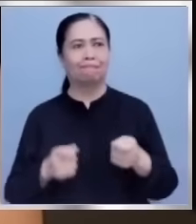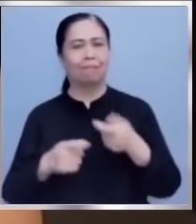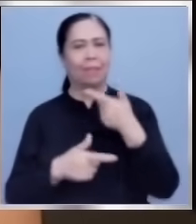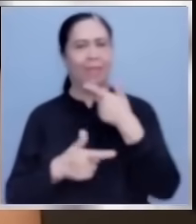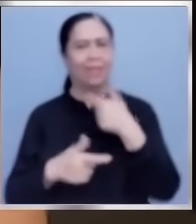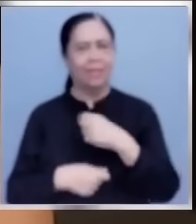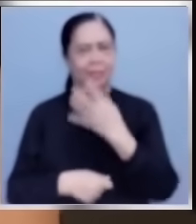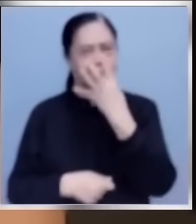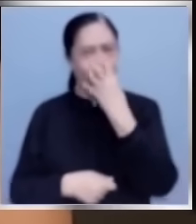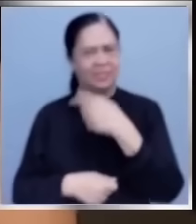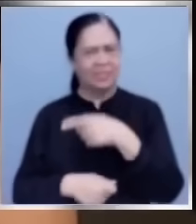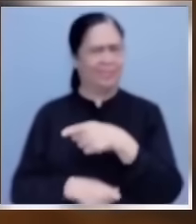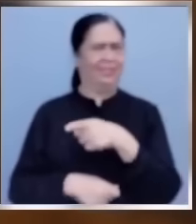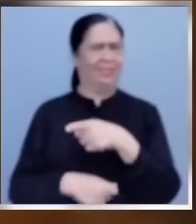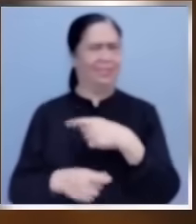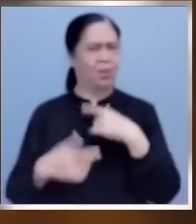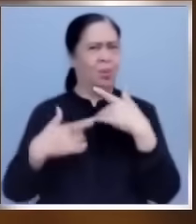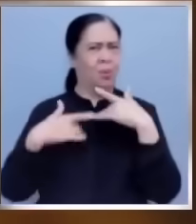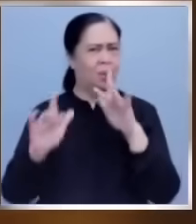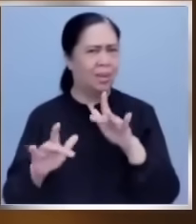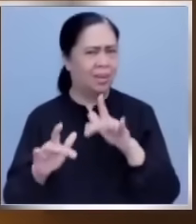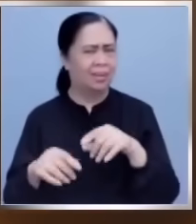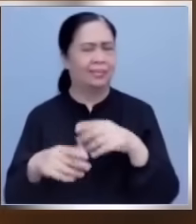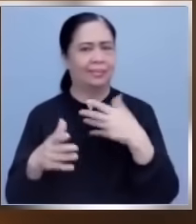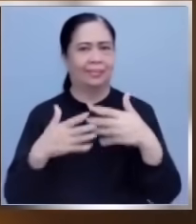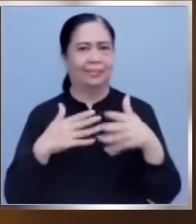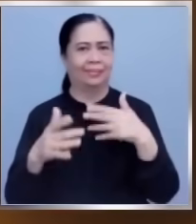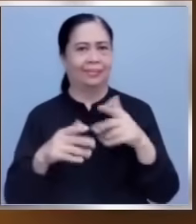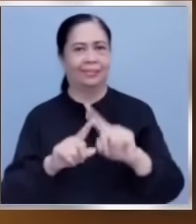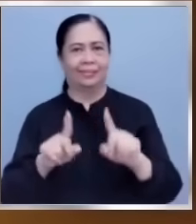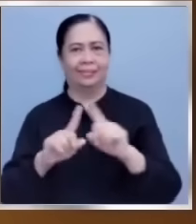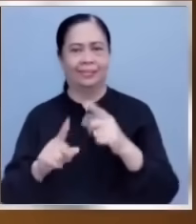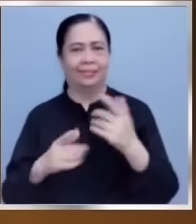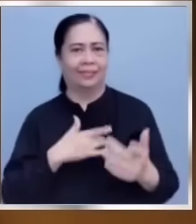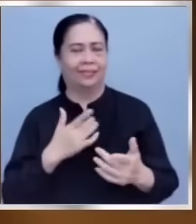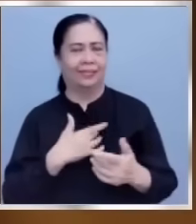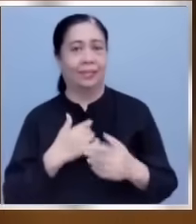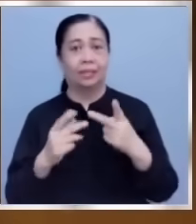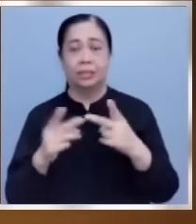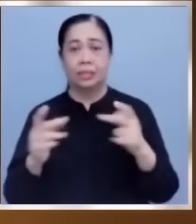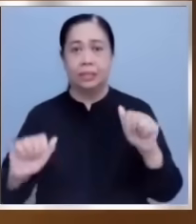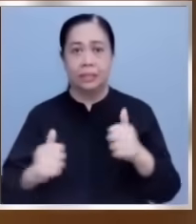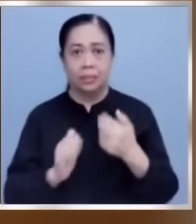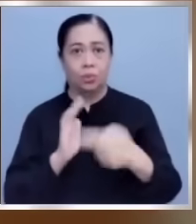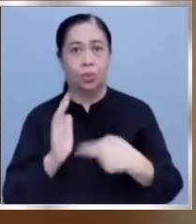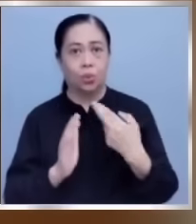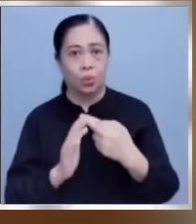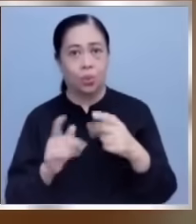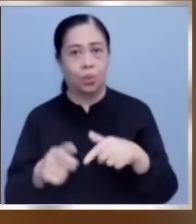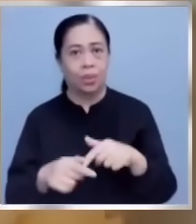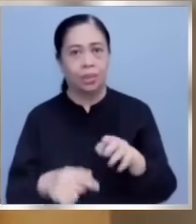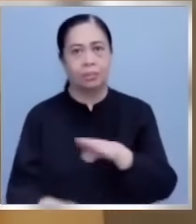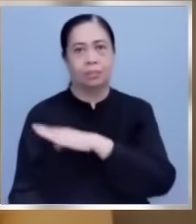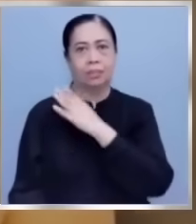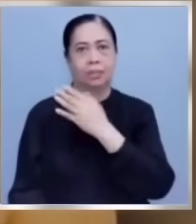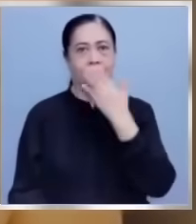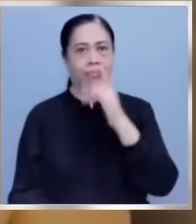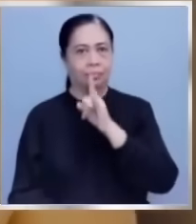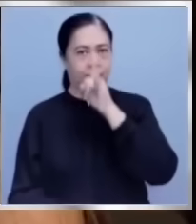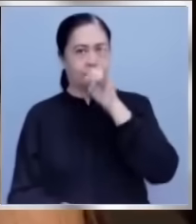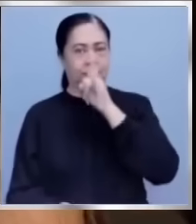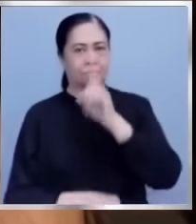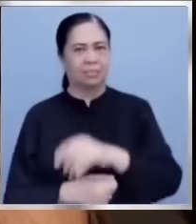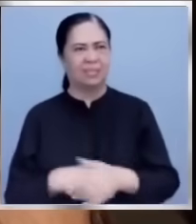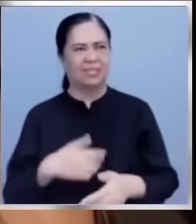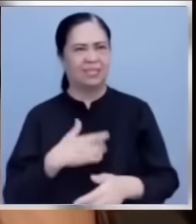ka, minsan naaawa ka. Very challenging araw kay Andrea ang gumanap na daring kontrabida. Feeling ko, hindi mo